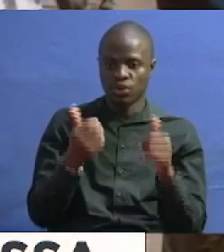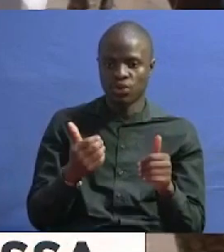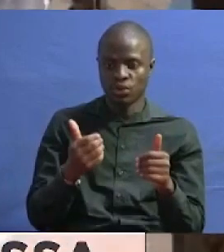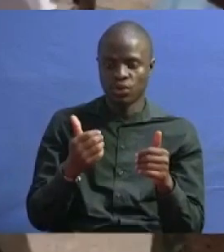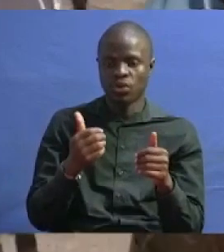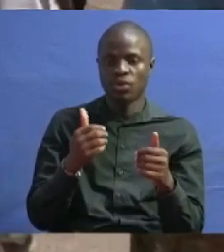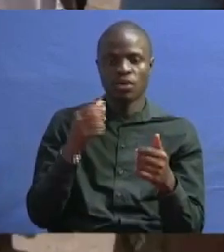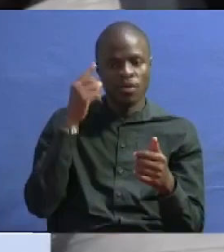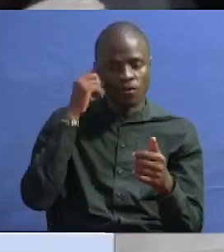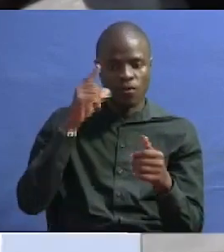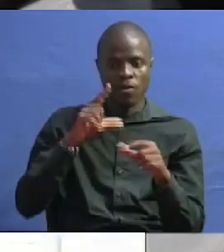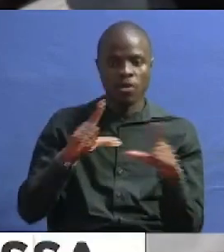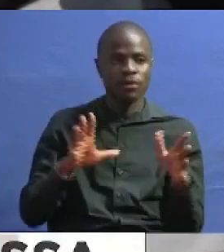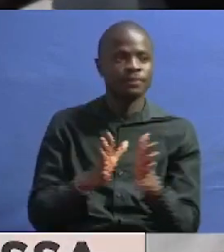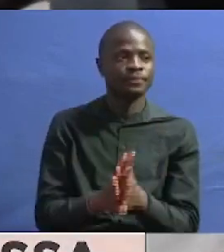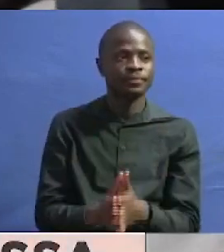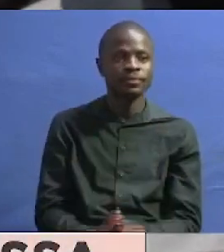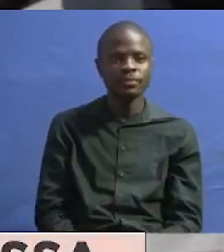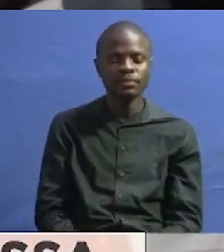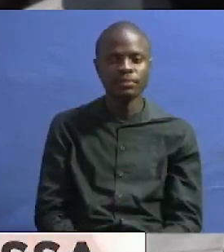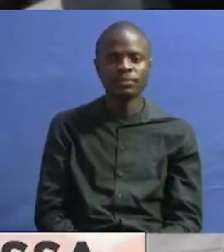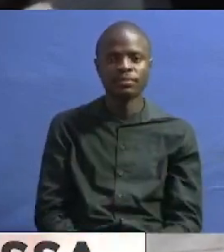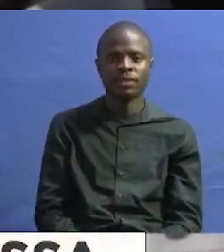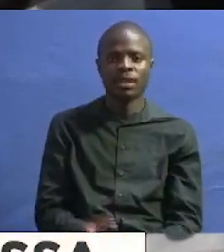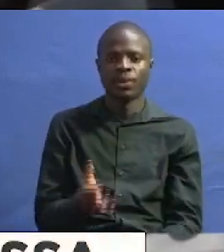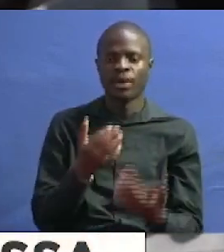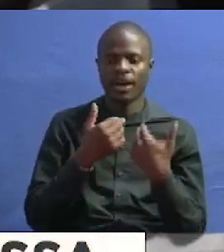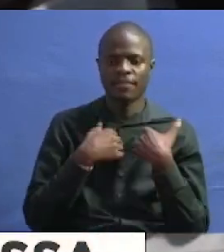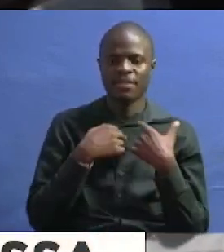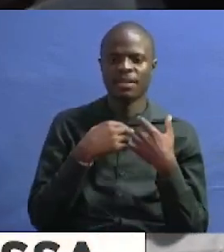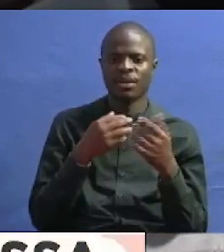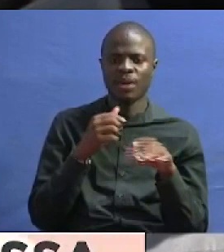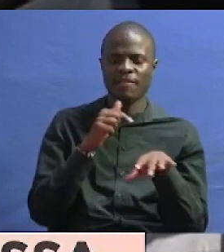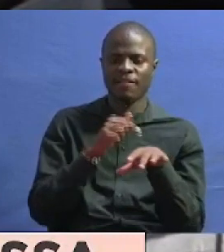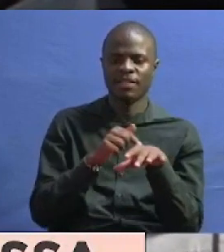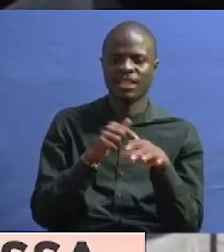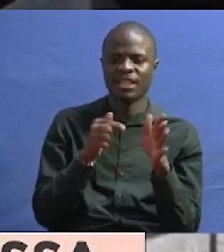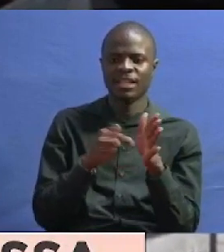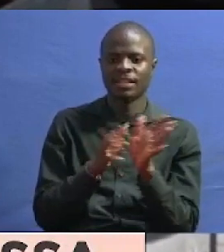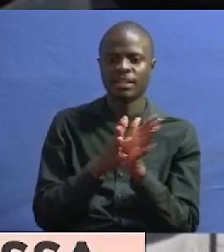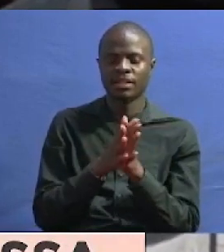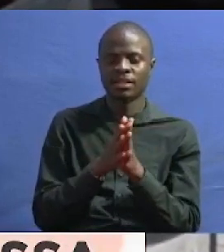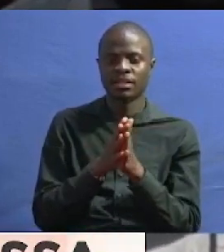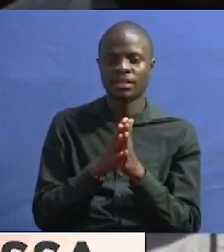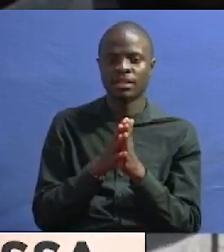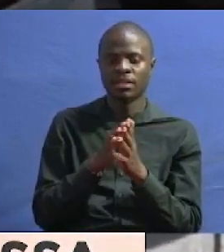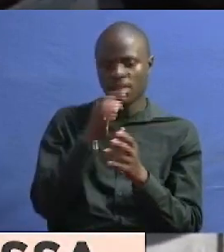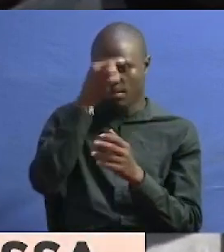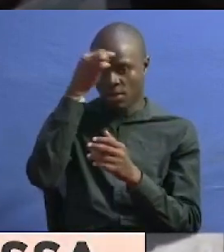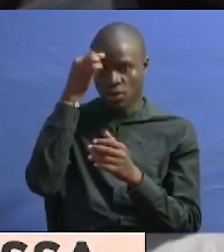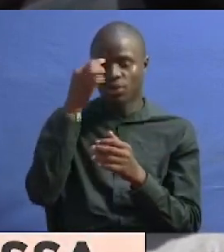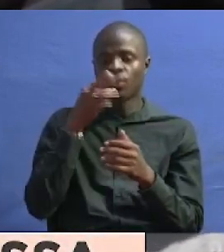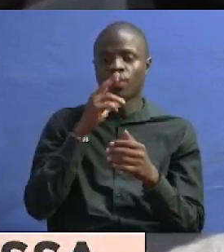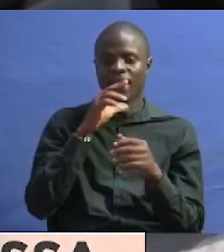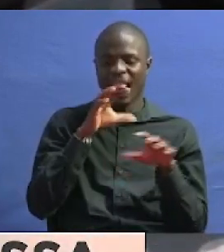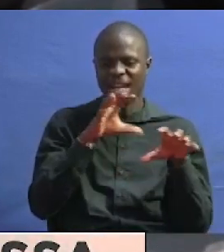Garissa na Mto Tana. Tunamalizia sehemu ya kwanza ya Mororo ili waweze kufanya sehemu ya Kunakuna ili kuweza